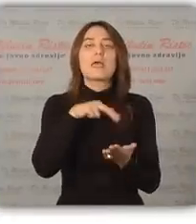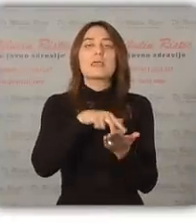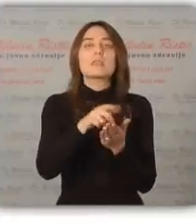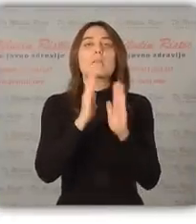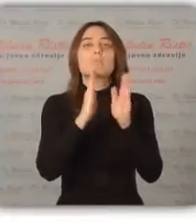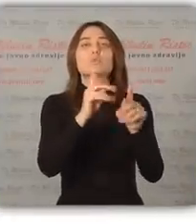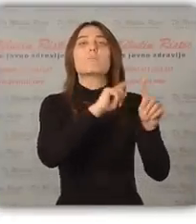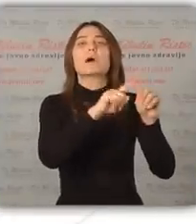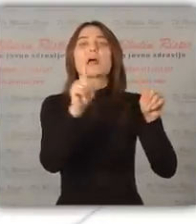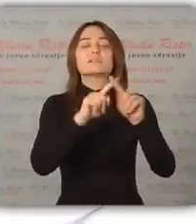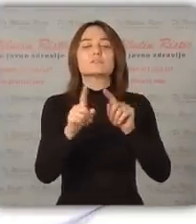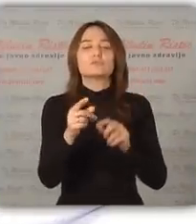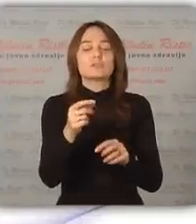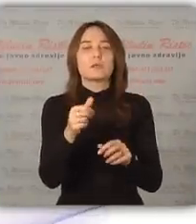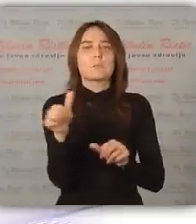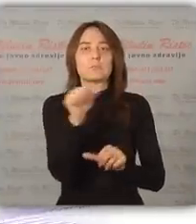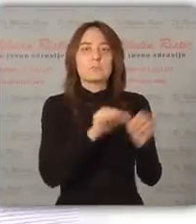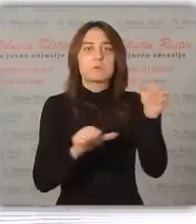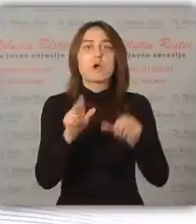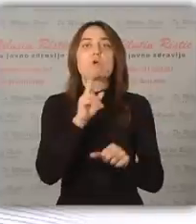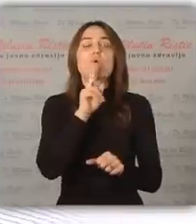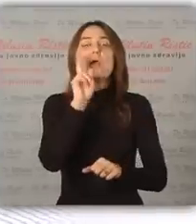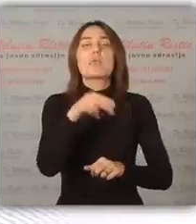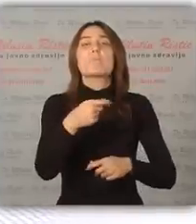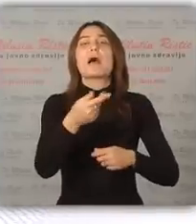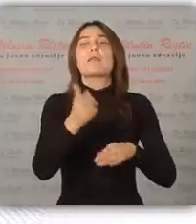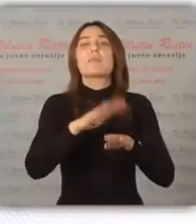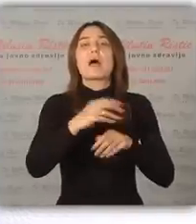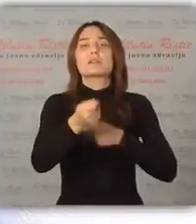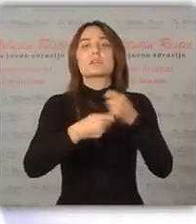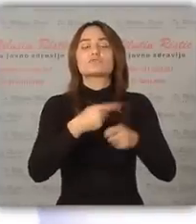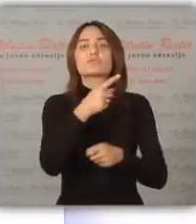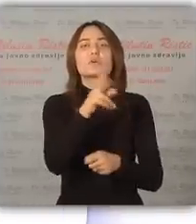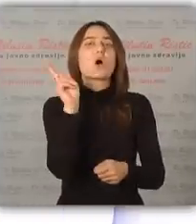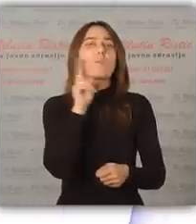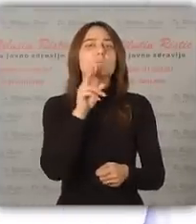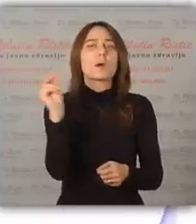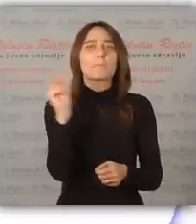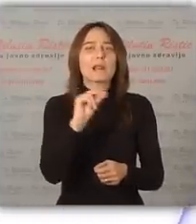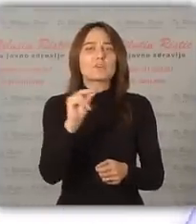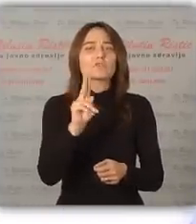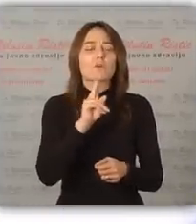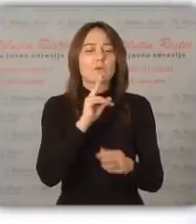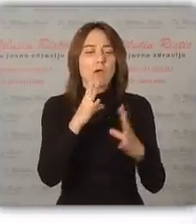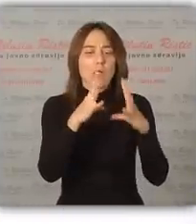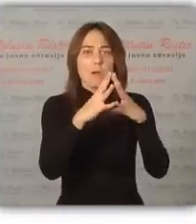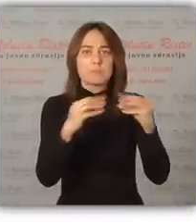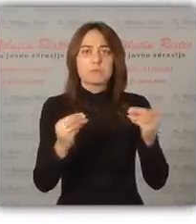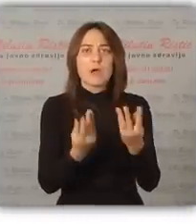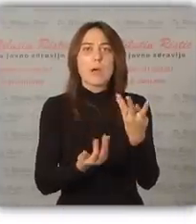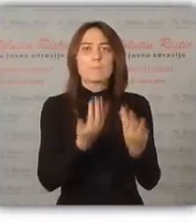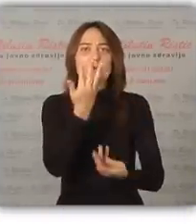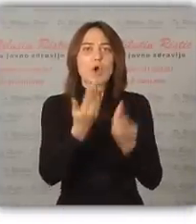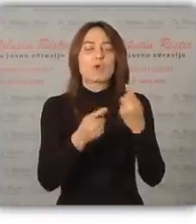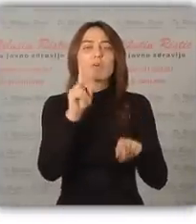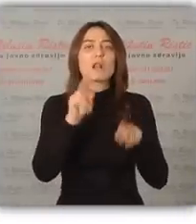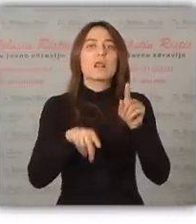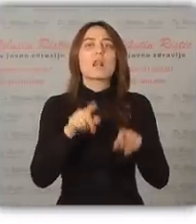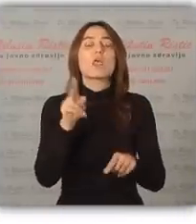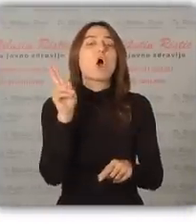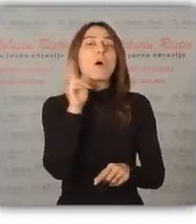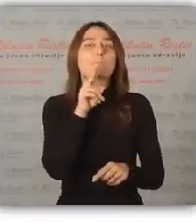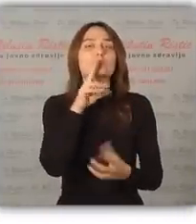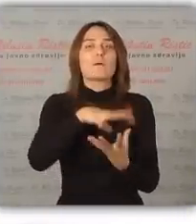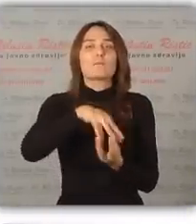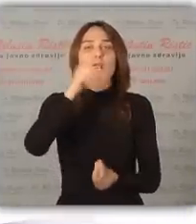Rehidratacija ide putem različitih preparata koje postoje na tržištu. To su obično praškovi koji se rastvaraju prokuvanom ili